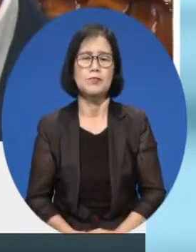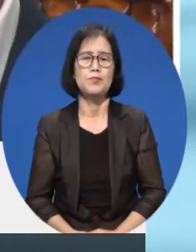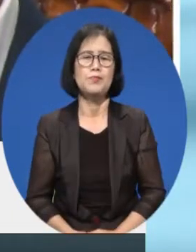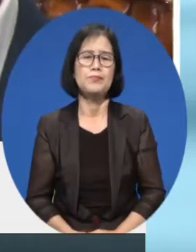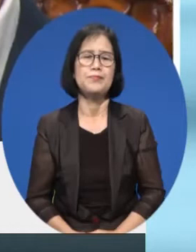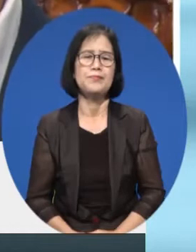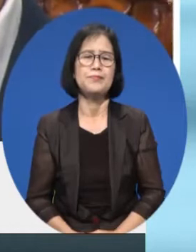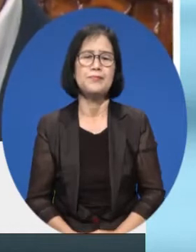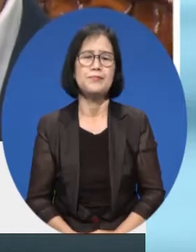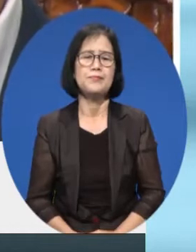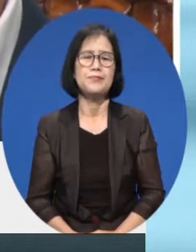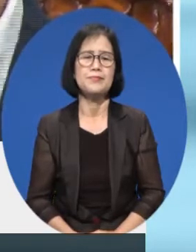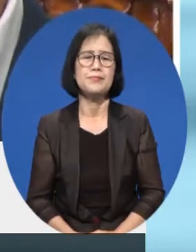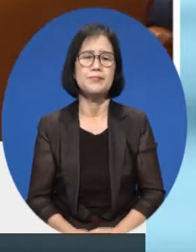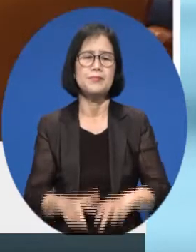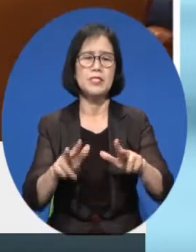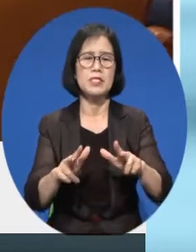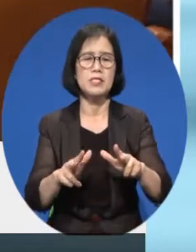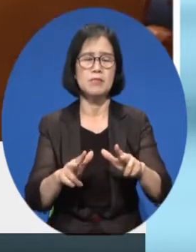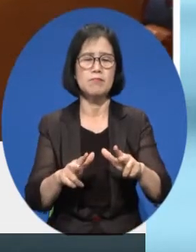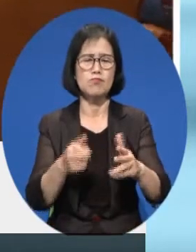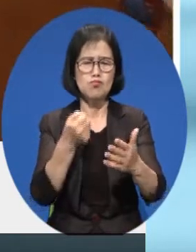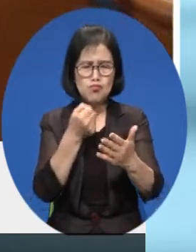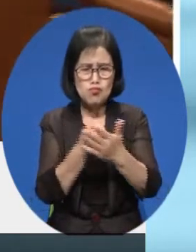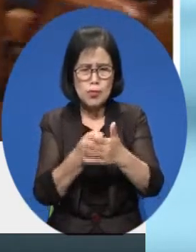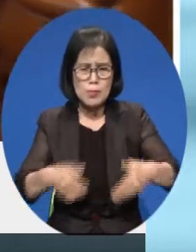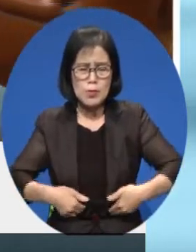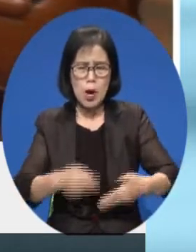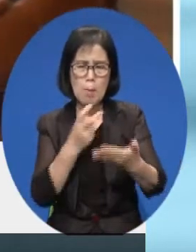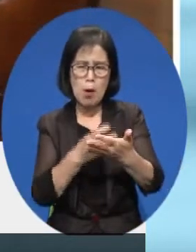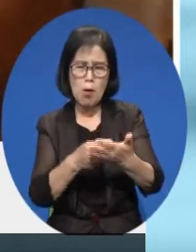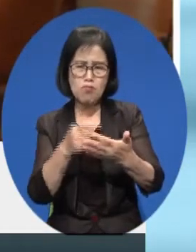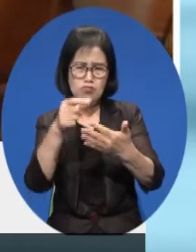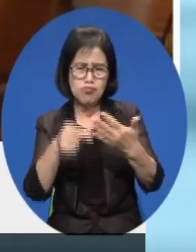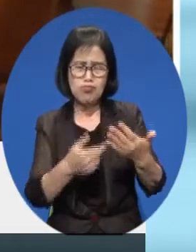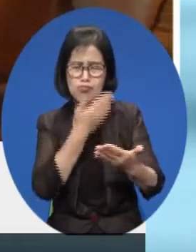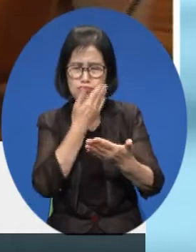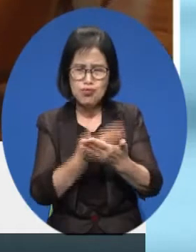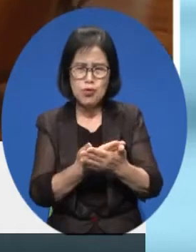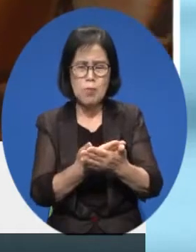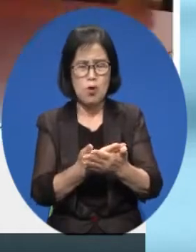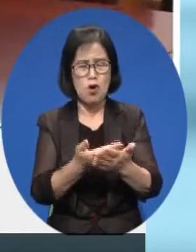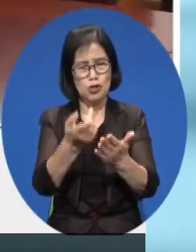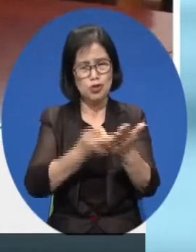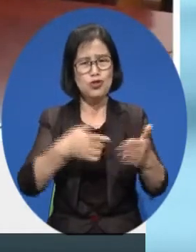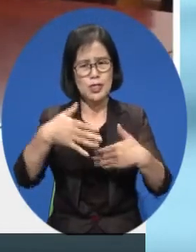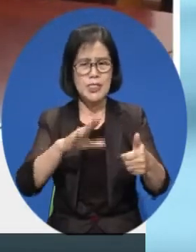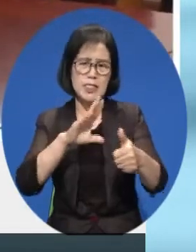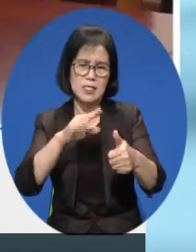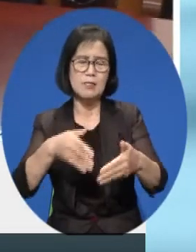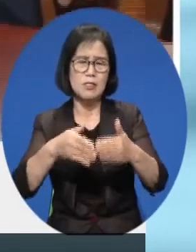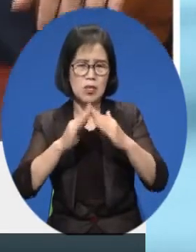더더군다나 지금 통과시켜야 될 법안들이 굉장히 중요한 법안들이 많이 있습니다. 네. 수술실 CCTV 설치법도